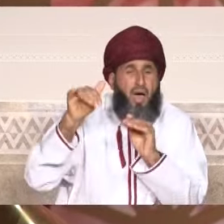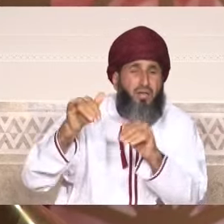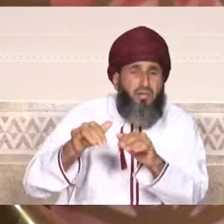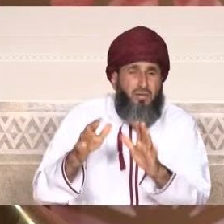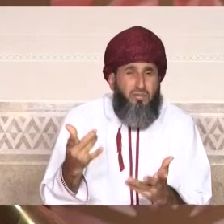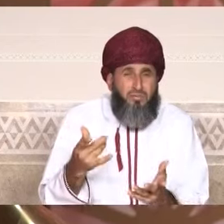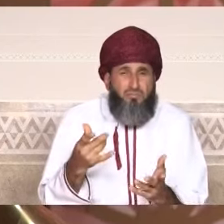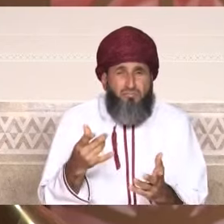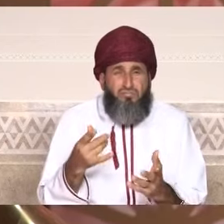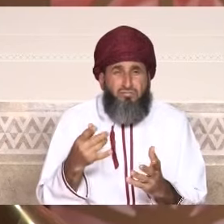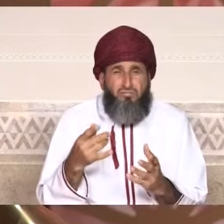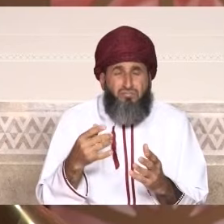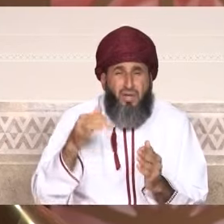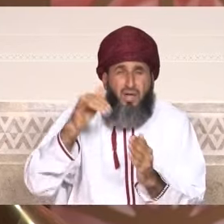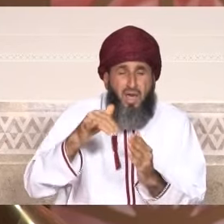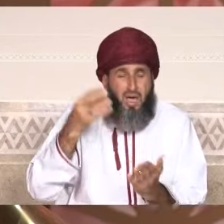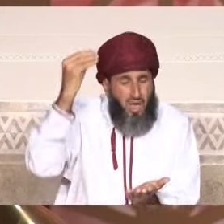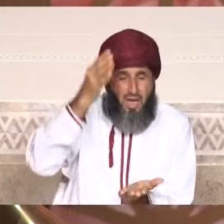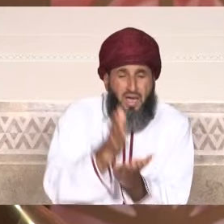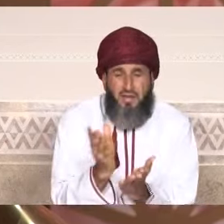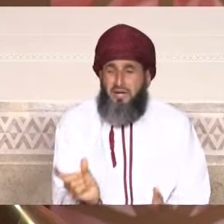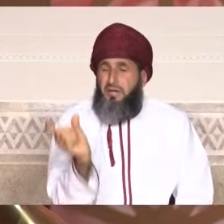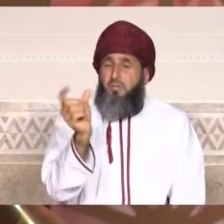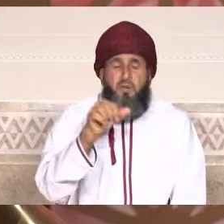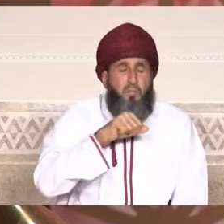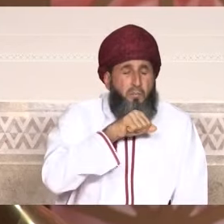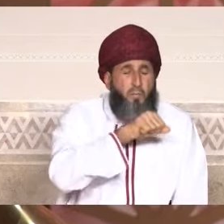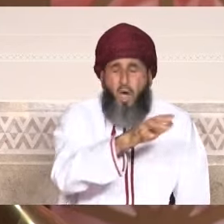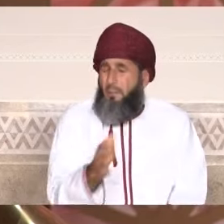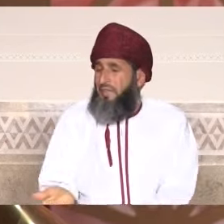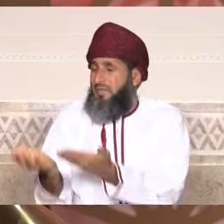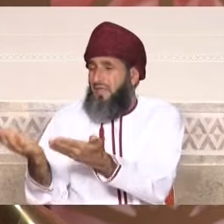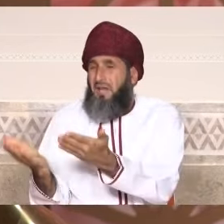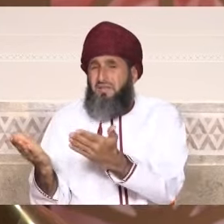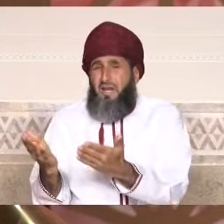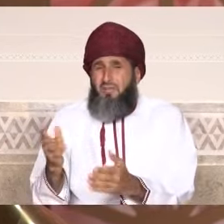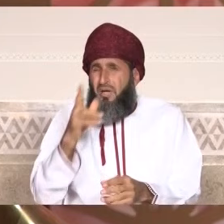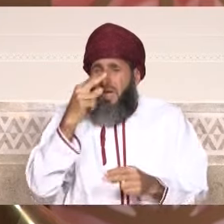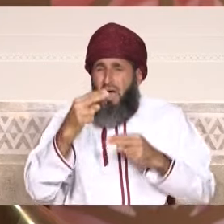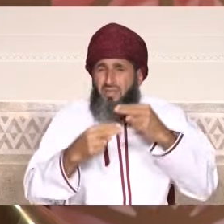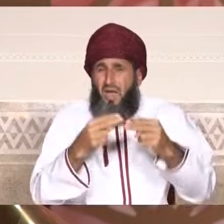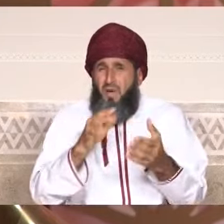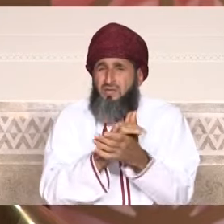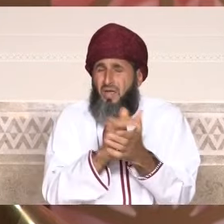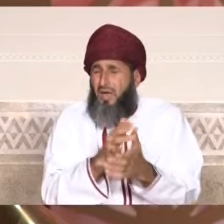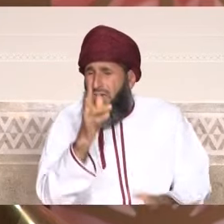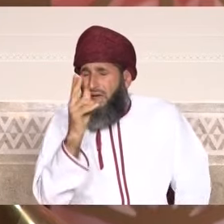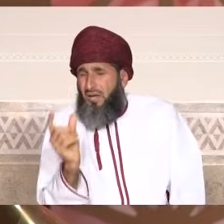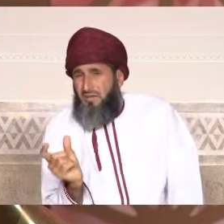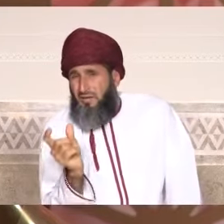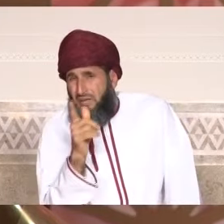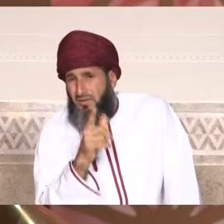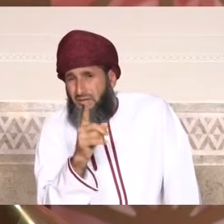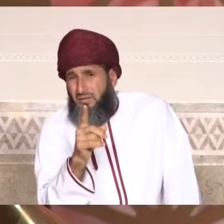من تتبع ما كان عليه هدي رسول الله صلى الله عليه وآله وسلم وأصحابه الكرام، فإن يعني